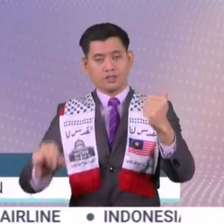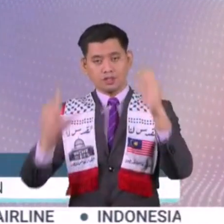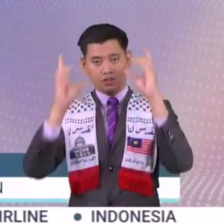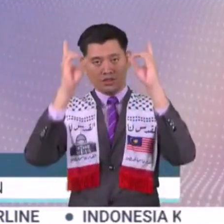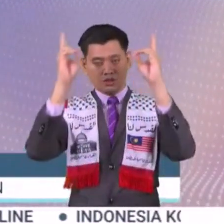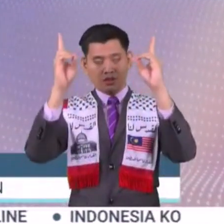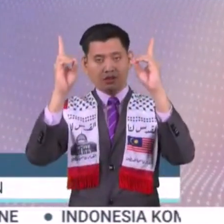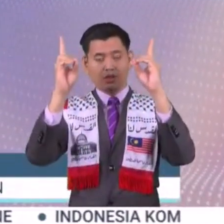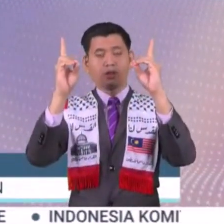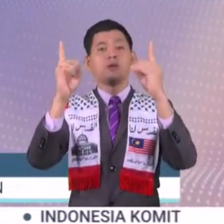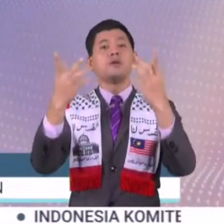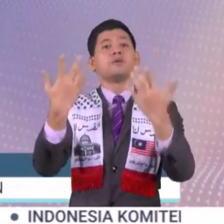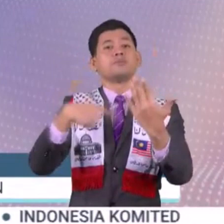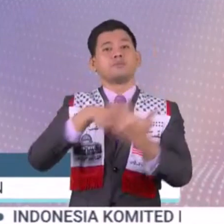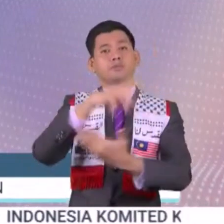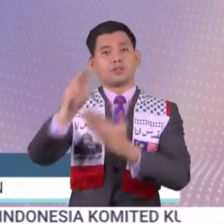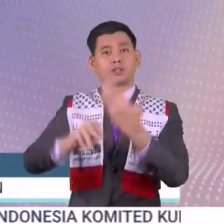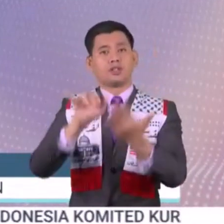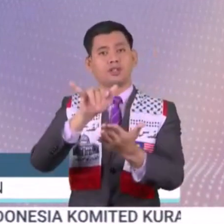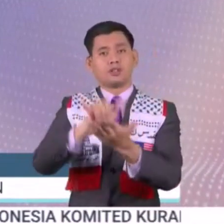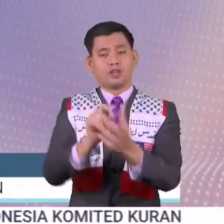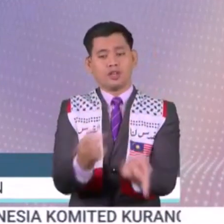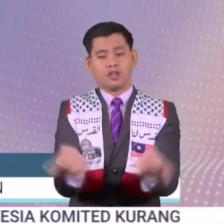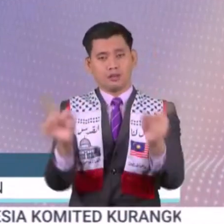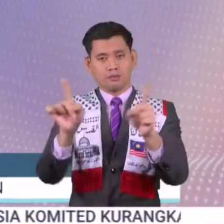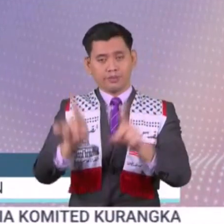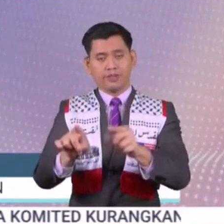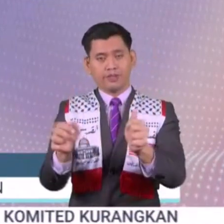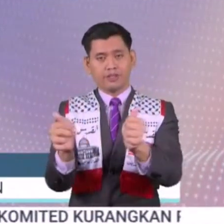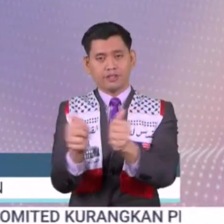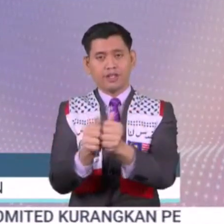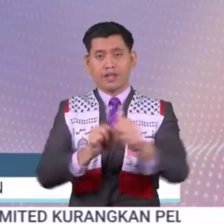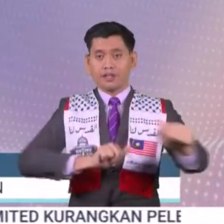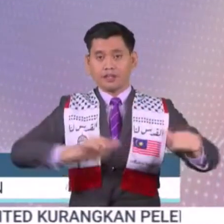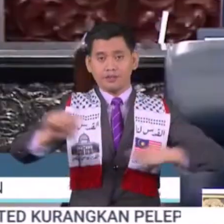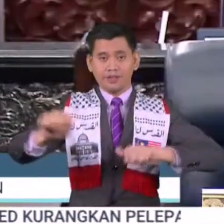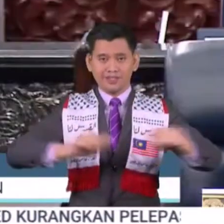program tersebut berlangsung dalam suasana dan aktiviti yang dibenarkan.